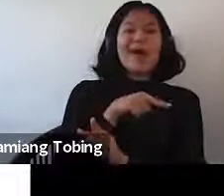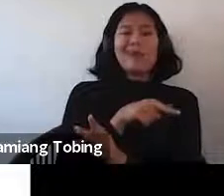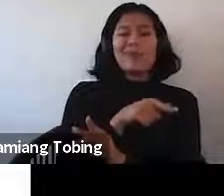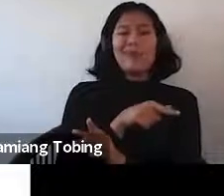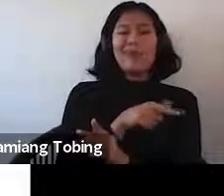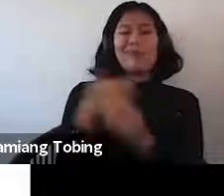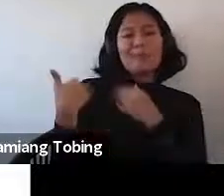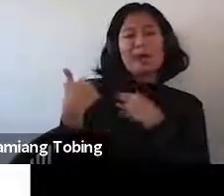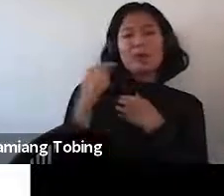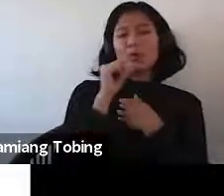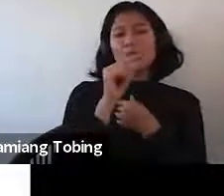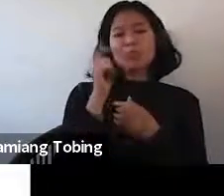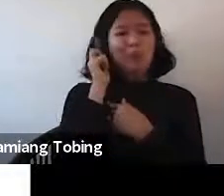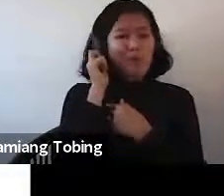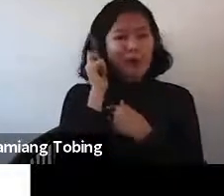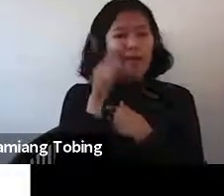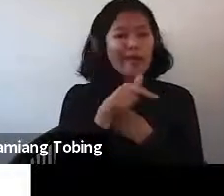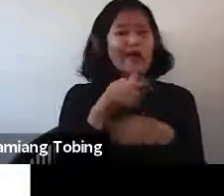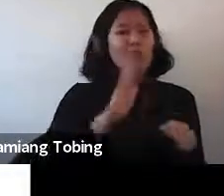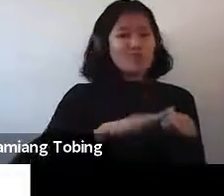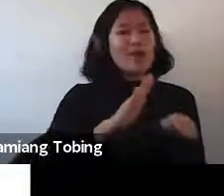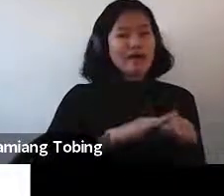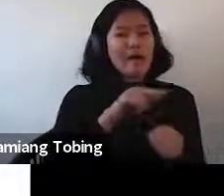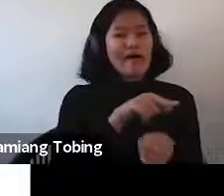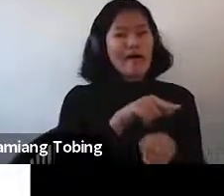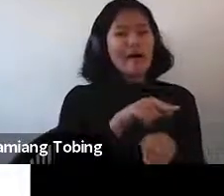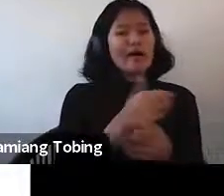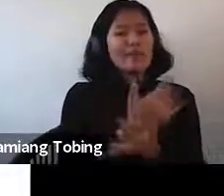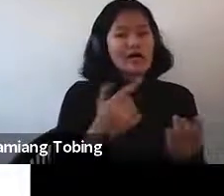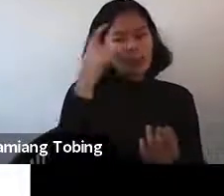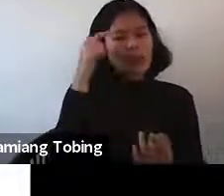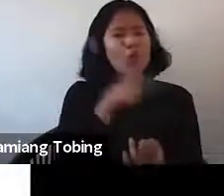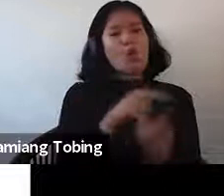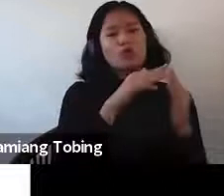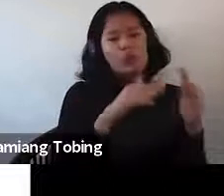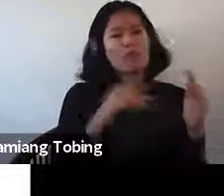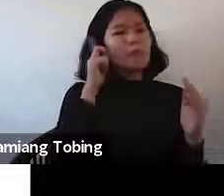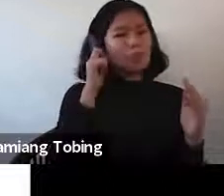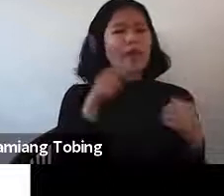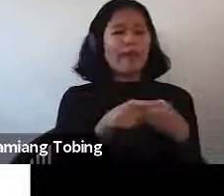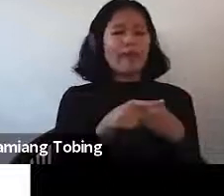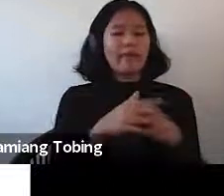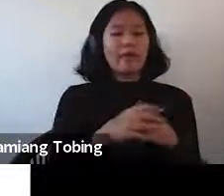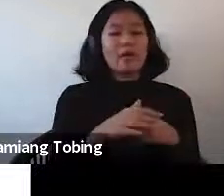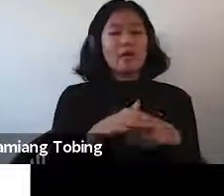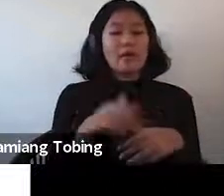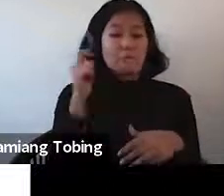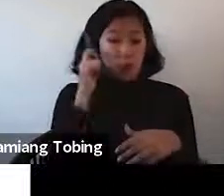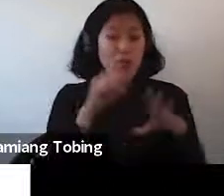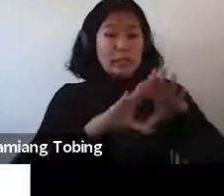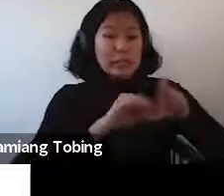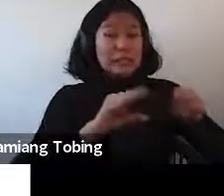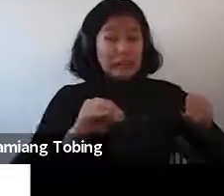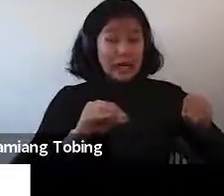terjadi dan itulah yang secara kultural diharapkan oleh masyarakat ya. Walaupun perempuan itu bekerja